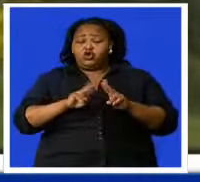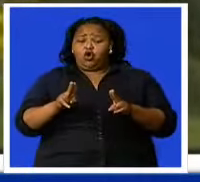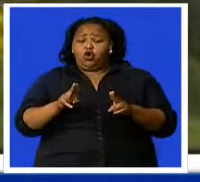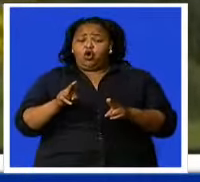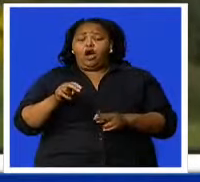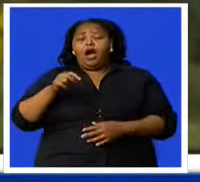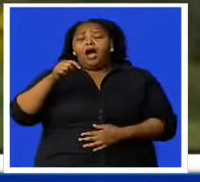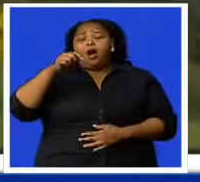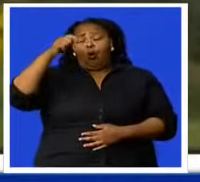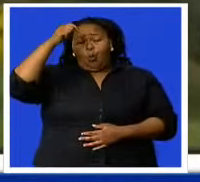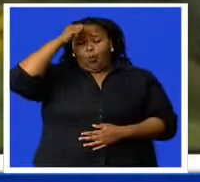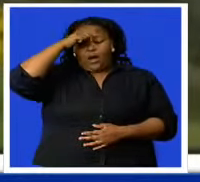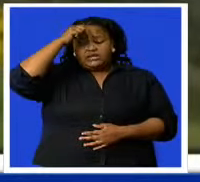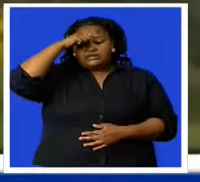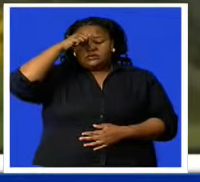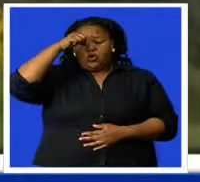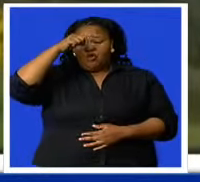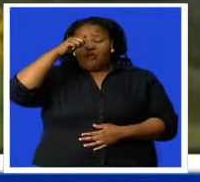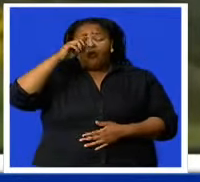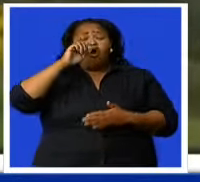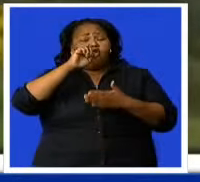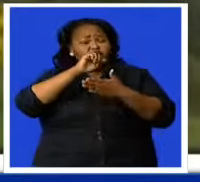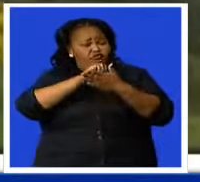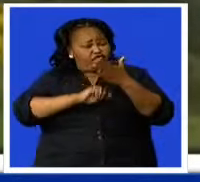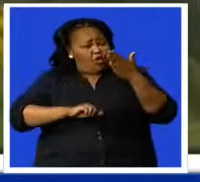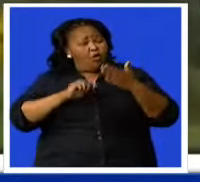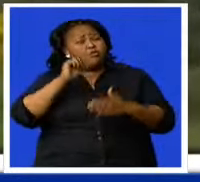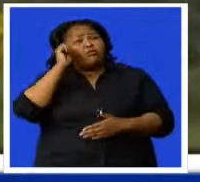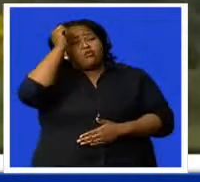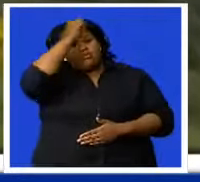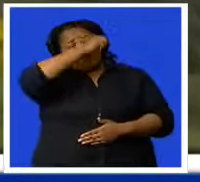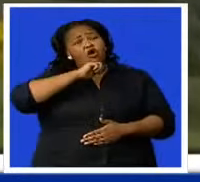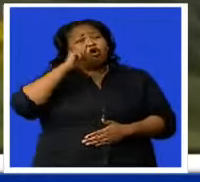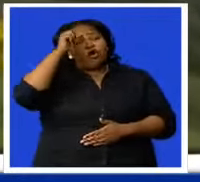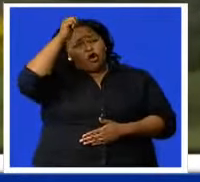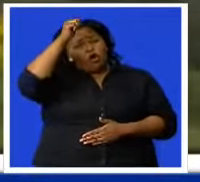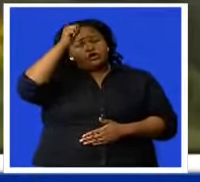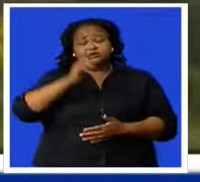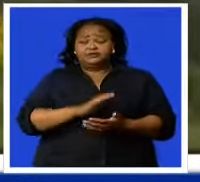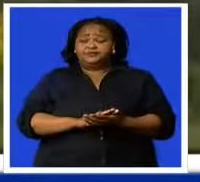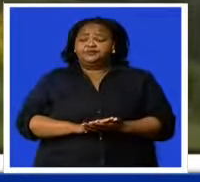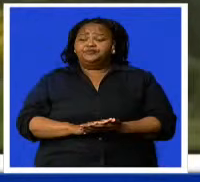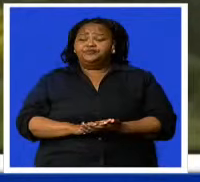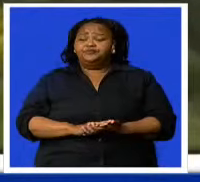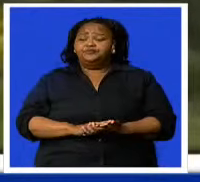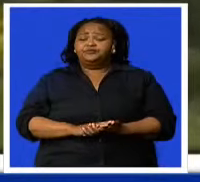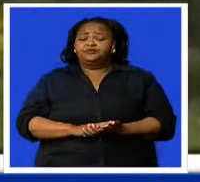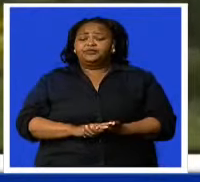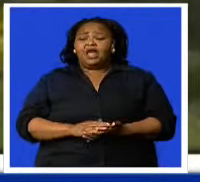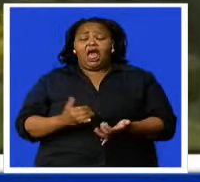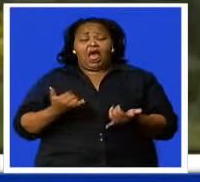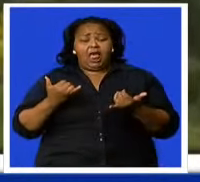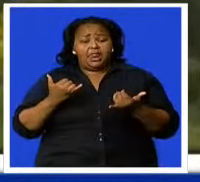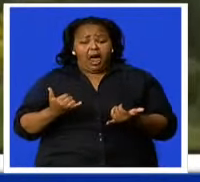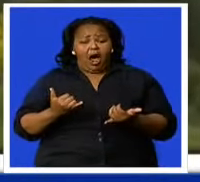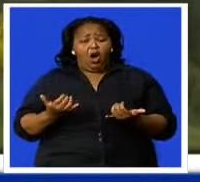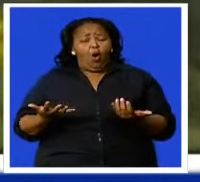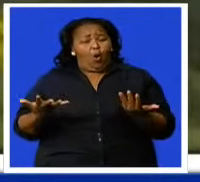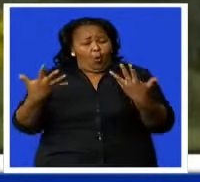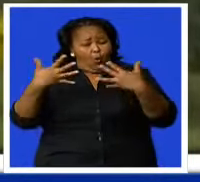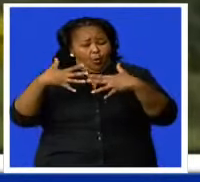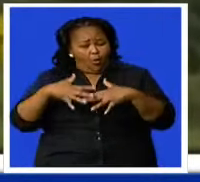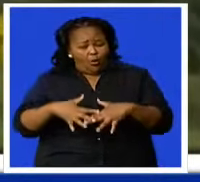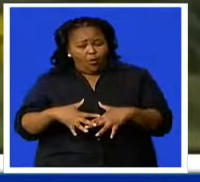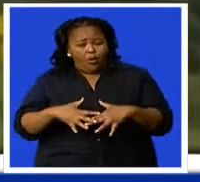samaphoyisa asebenzisa kutindwa letithide sesinyaloke sitohlanganisa lemfundiso lesiyifundzako